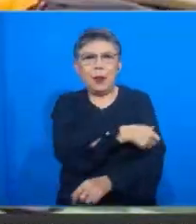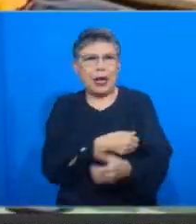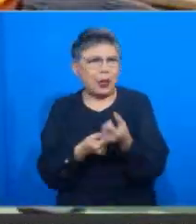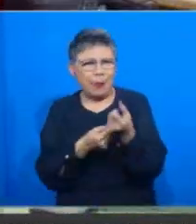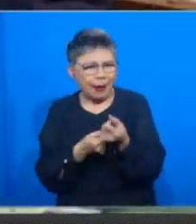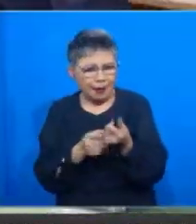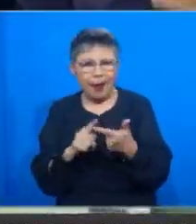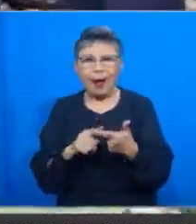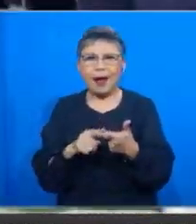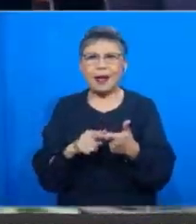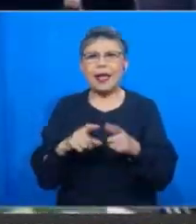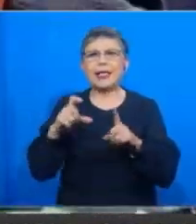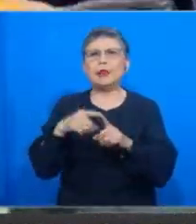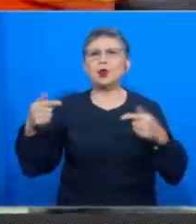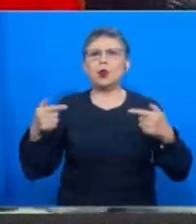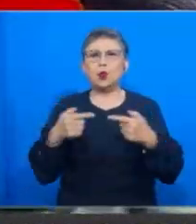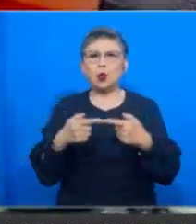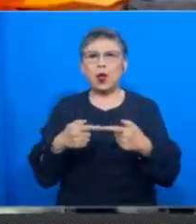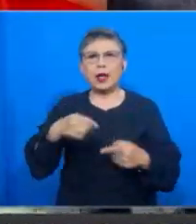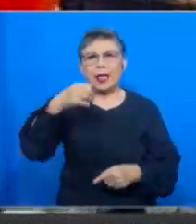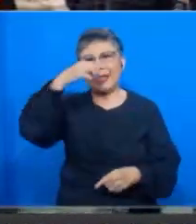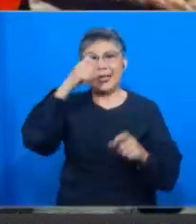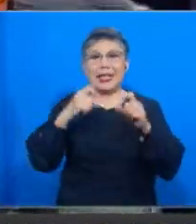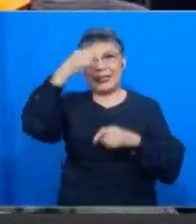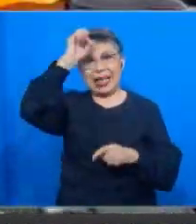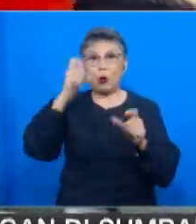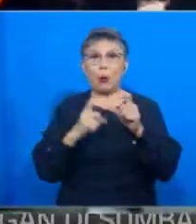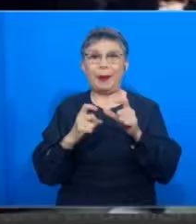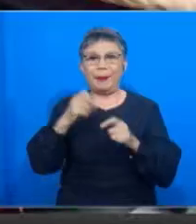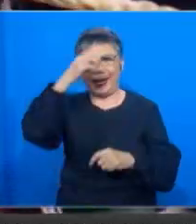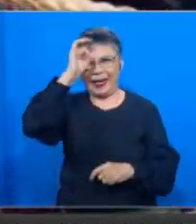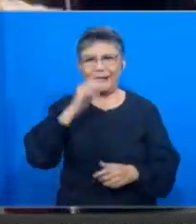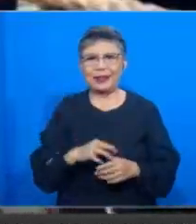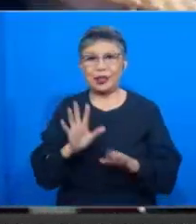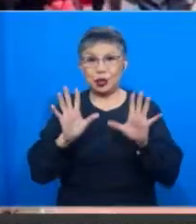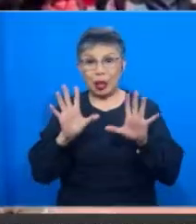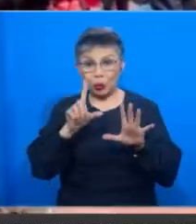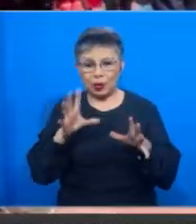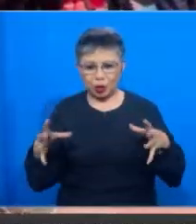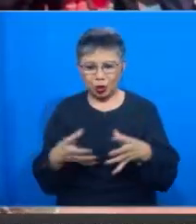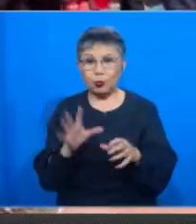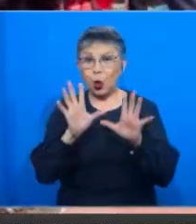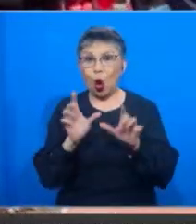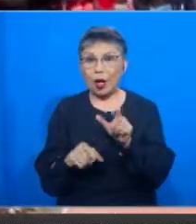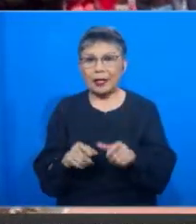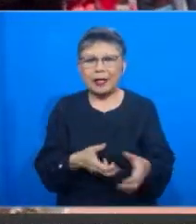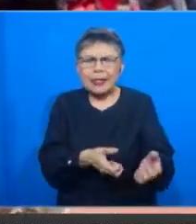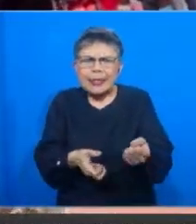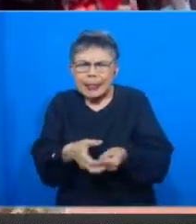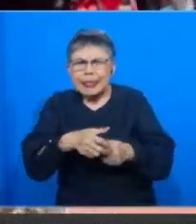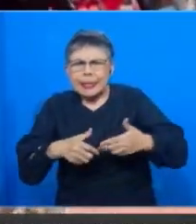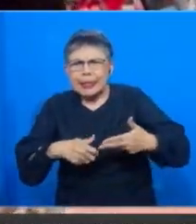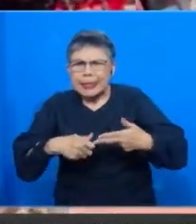kebakaran, dinas perhubungan, hingga Satpol PP. Satu kelompok berisi 10 orang harus menarik lokomotif kereta api seberat